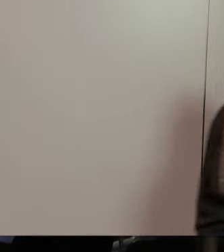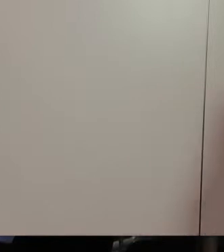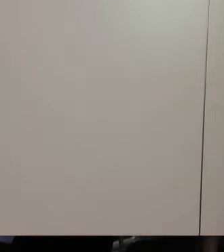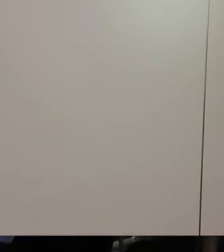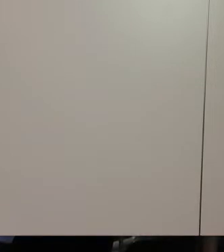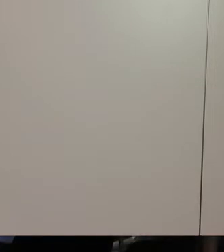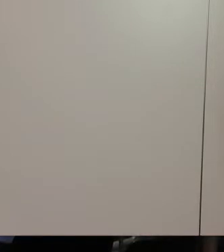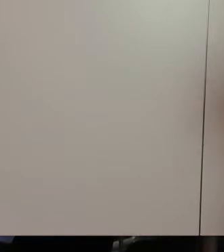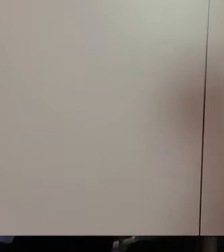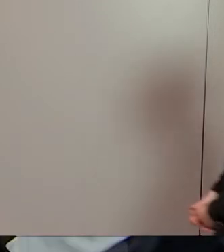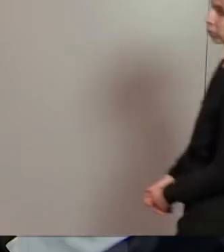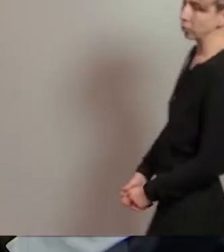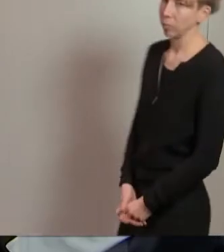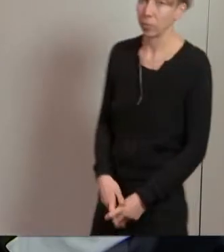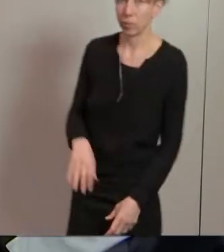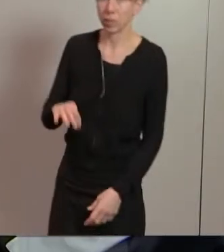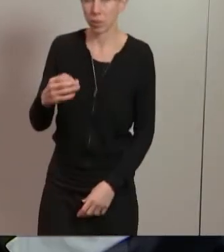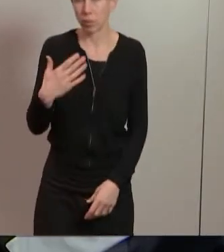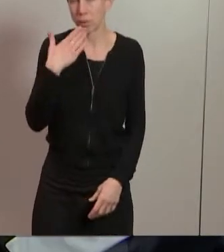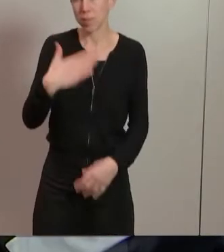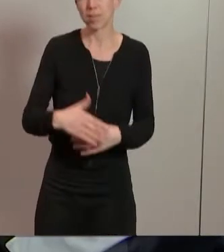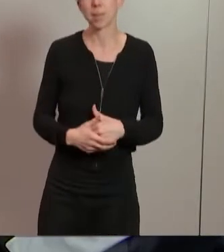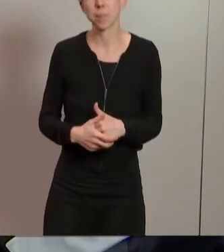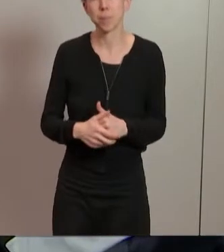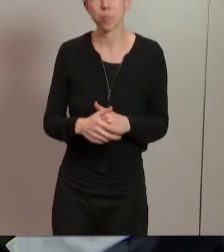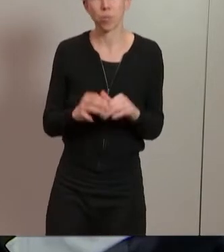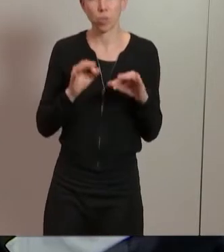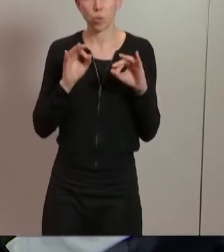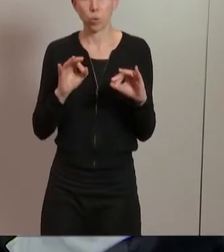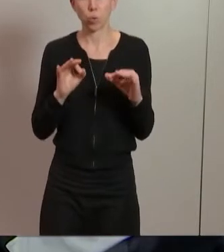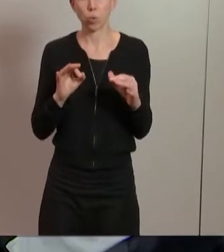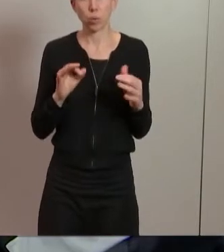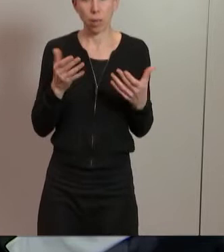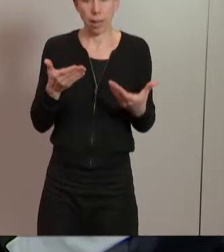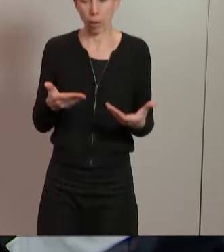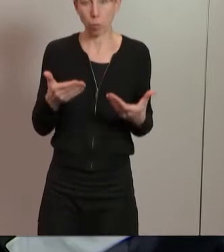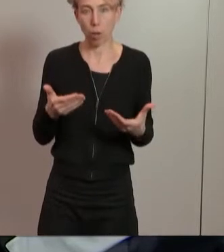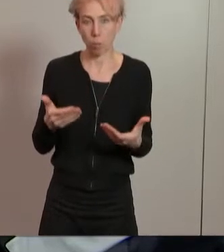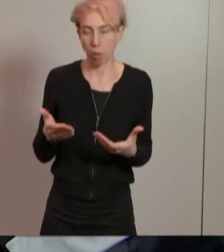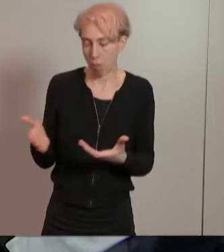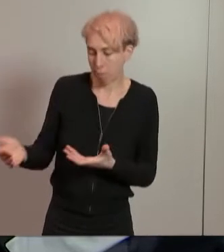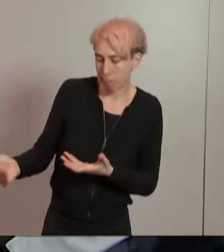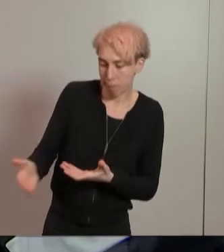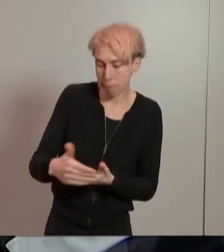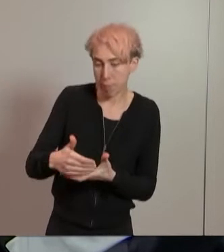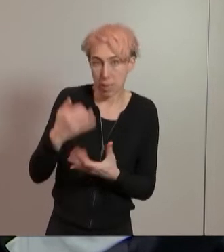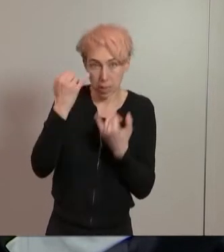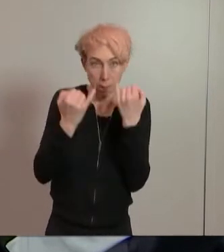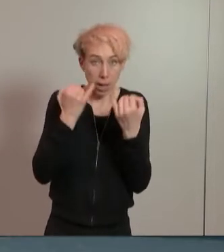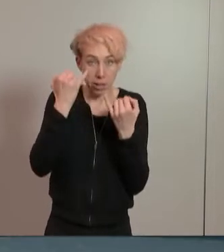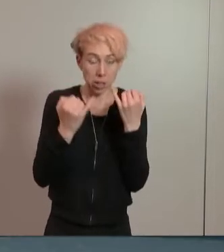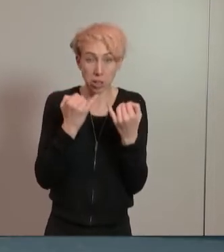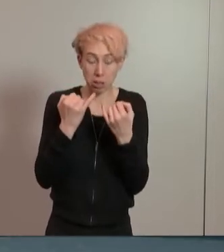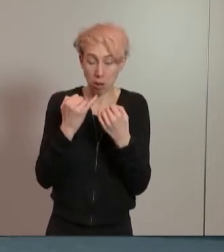Martine Métayer ? Oui, merci. En effet, il y a un recensement actuellement qui nous sera présenté, j'imagine,